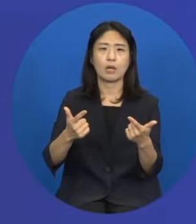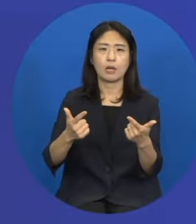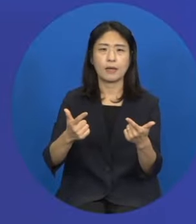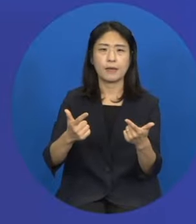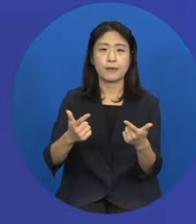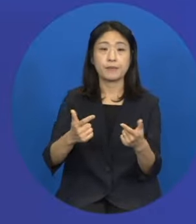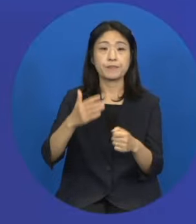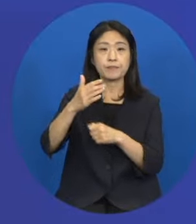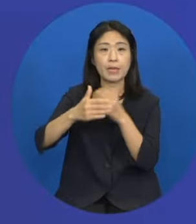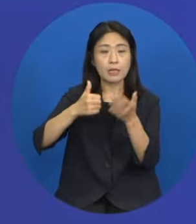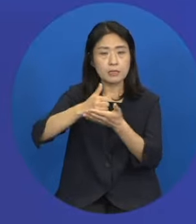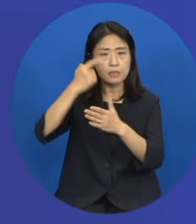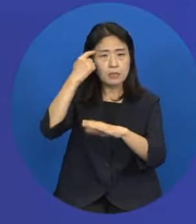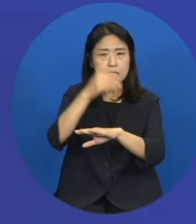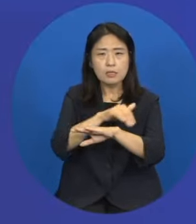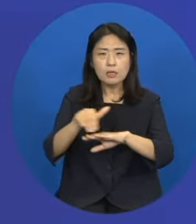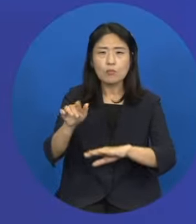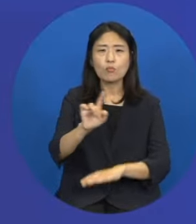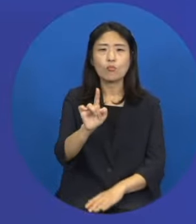하나님의 계획은